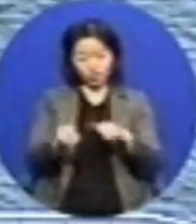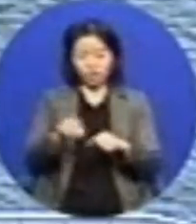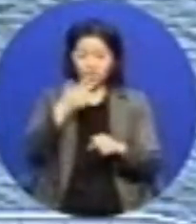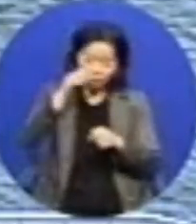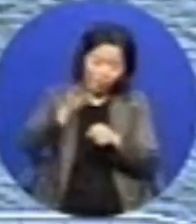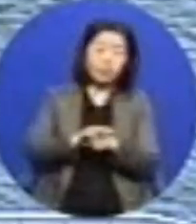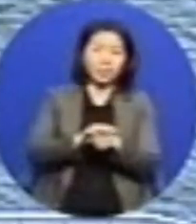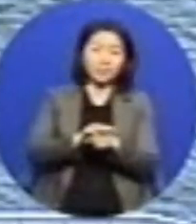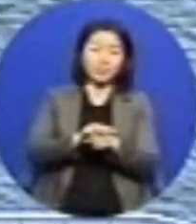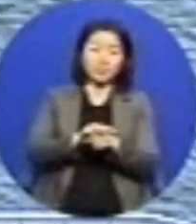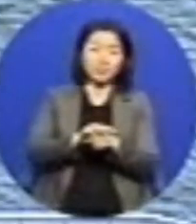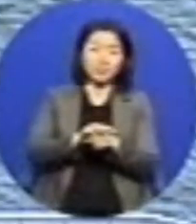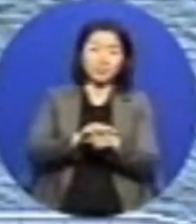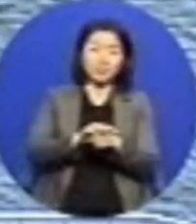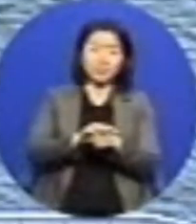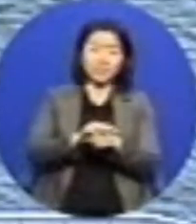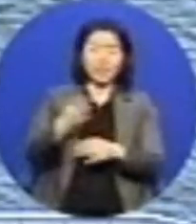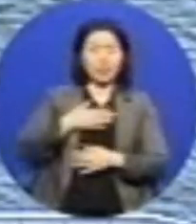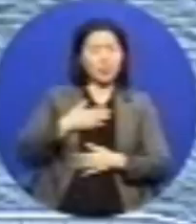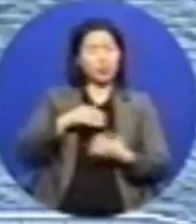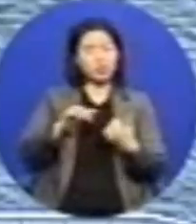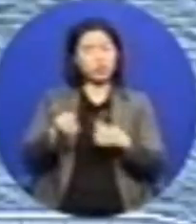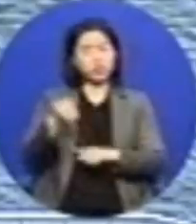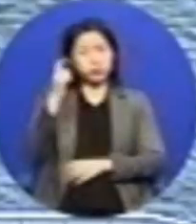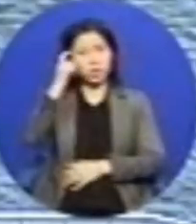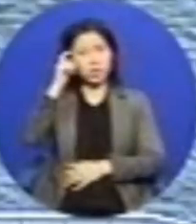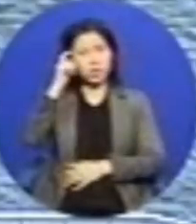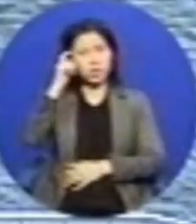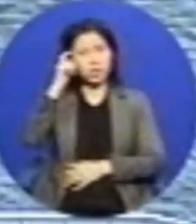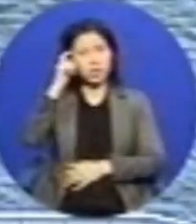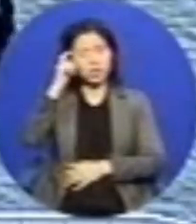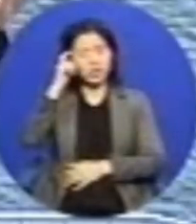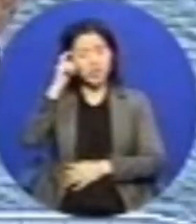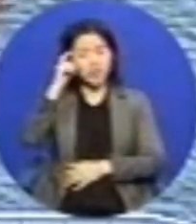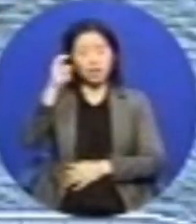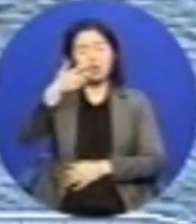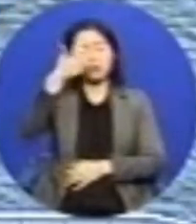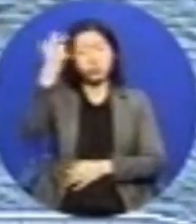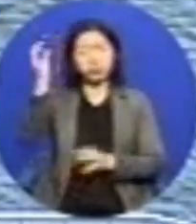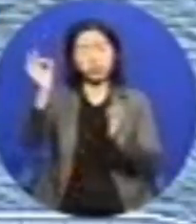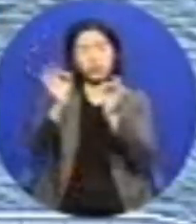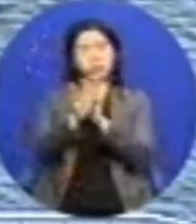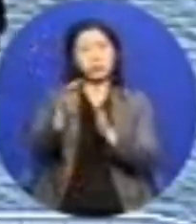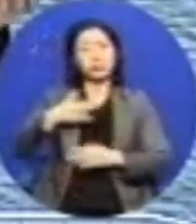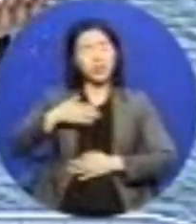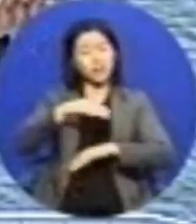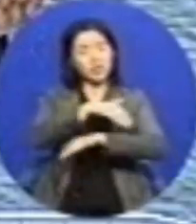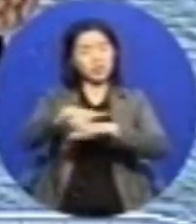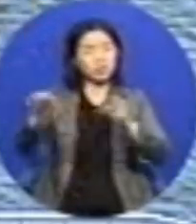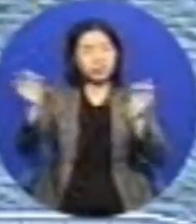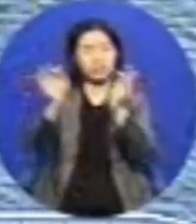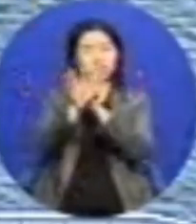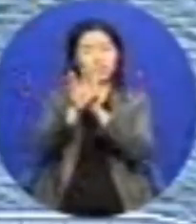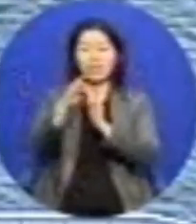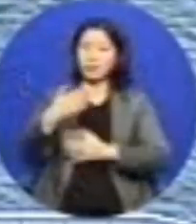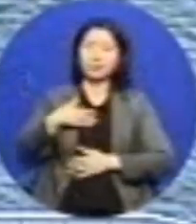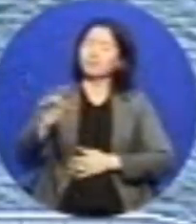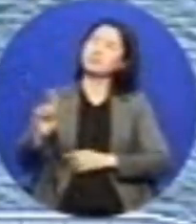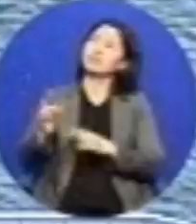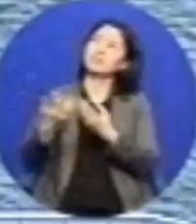거에요 내가 죽어야 되나 꿈도 사라지고 내 계획도 사라지고 나는